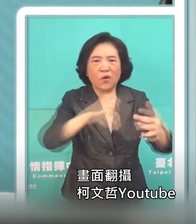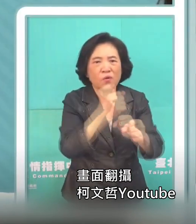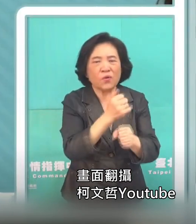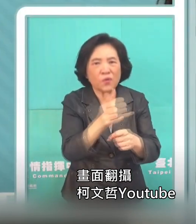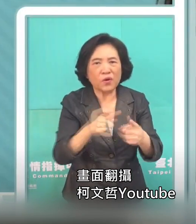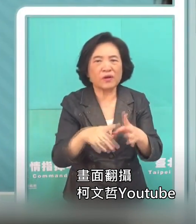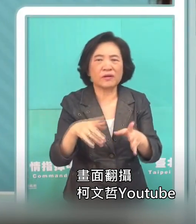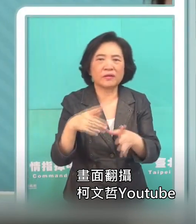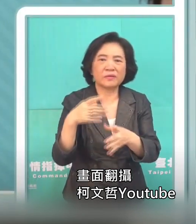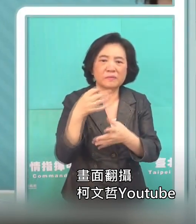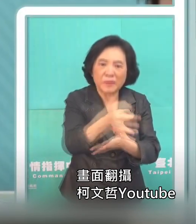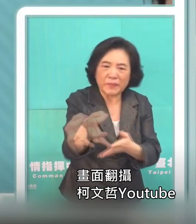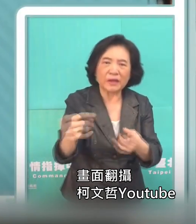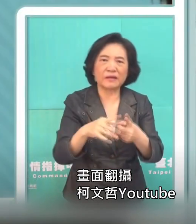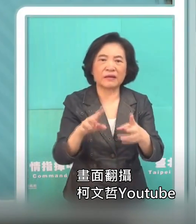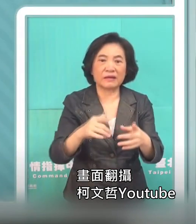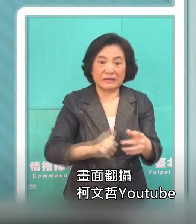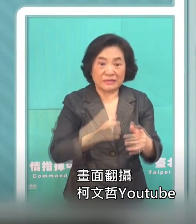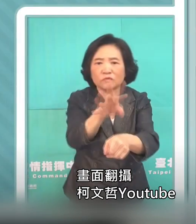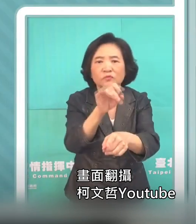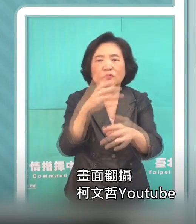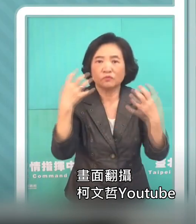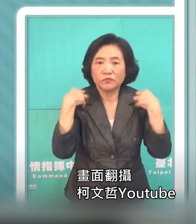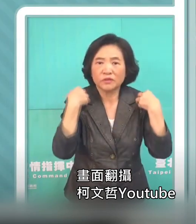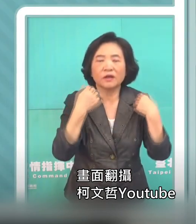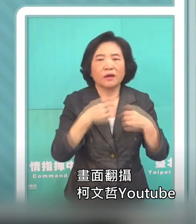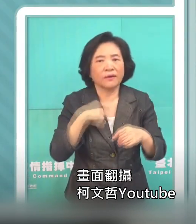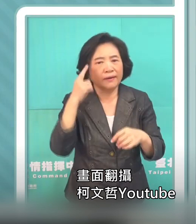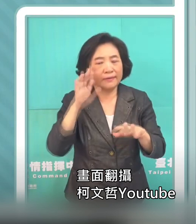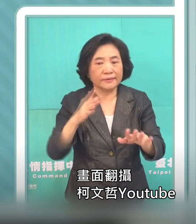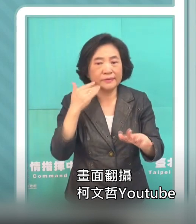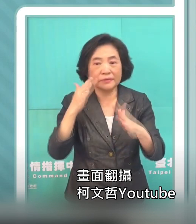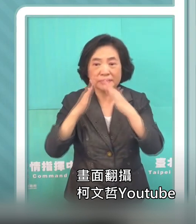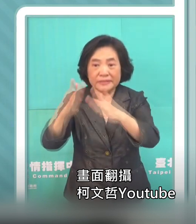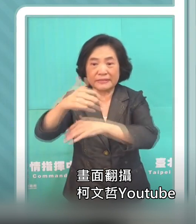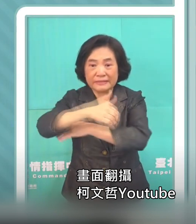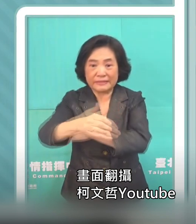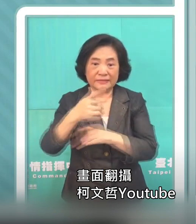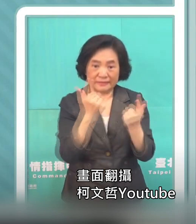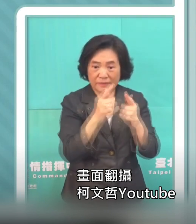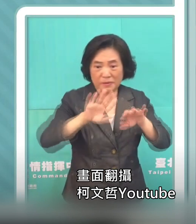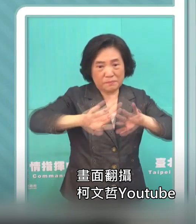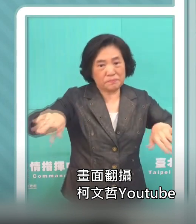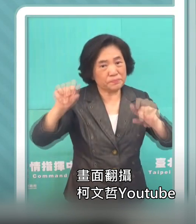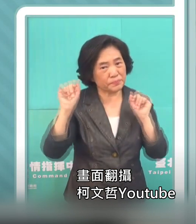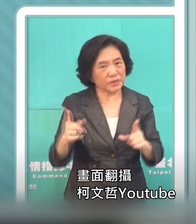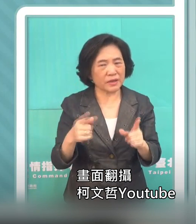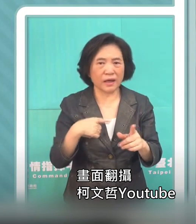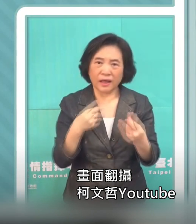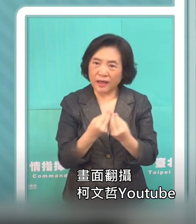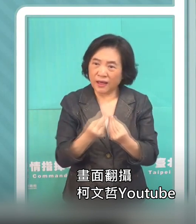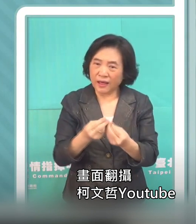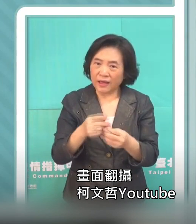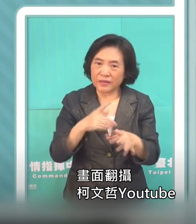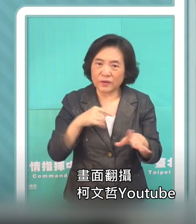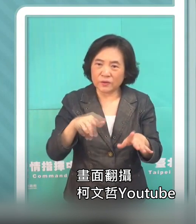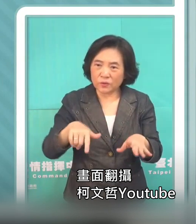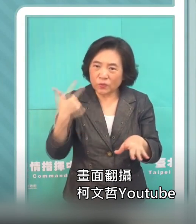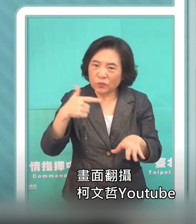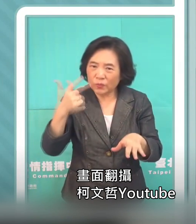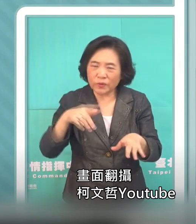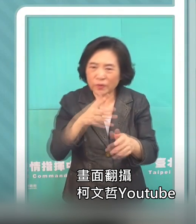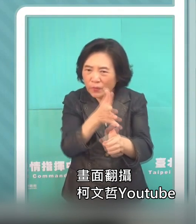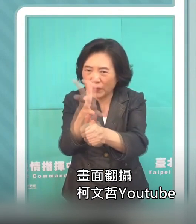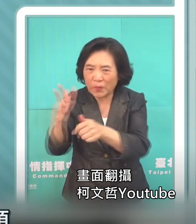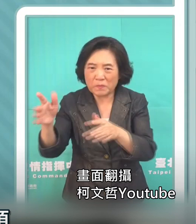作的人很多都不是住在当地，跨县市的疫调如何更有效的整合，其他的情